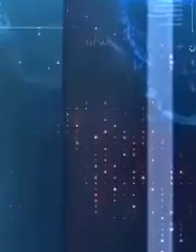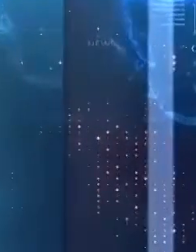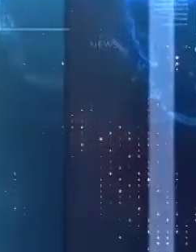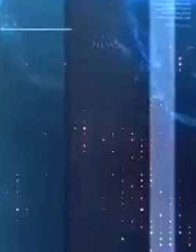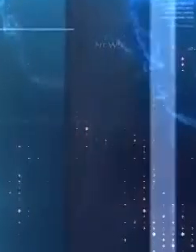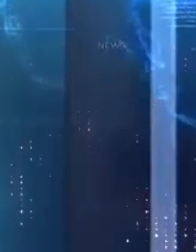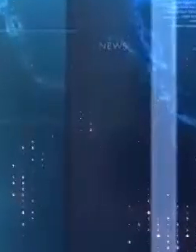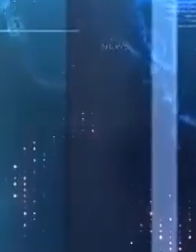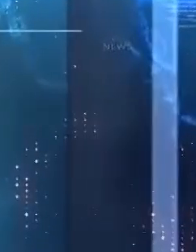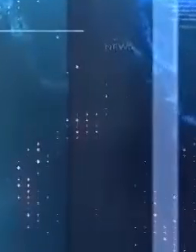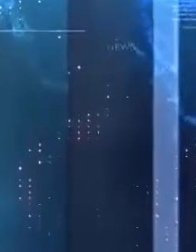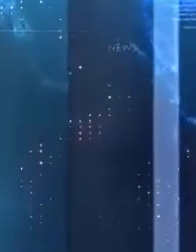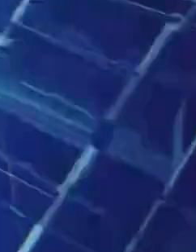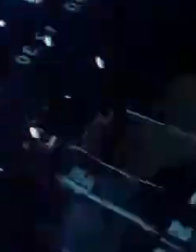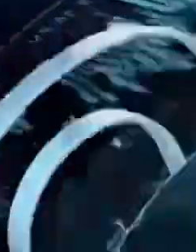облысынан.